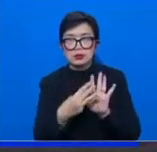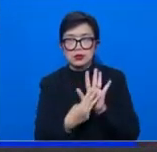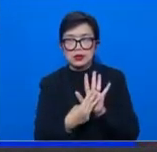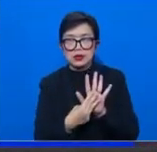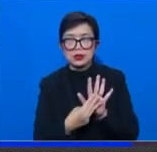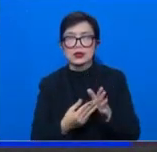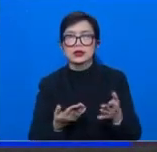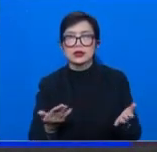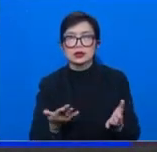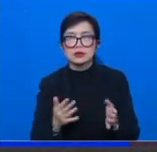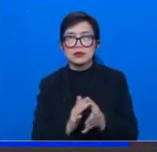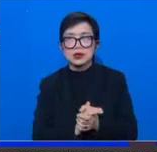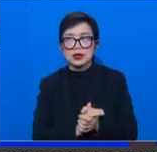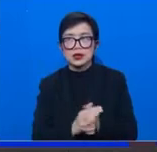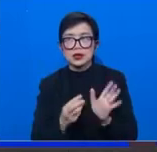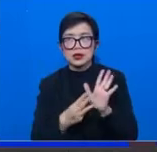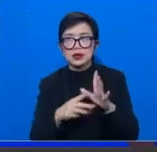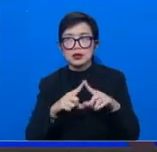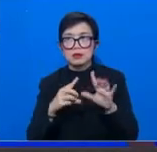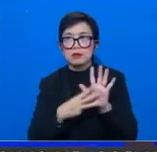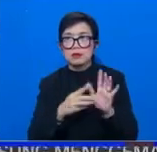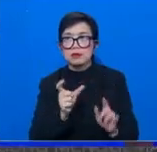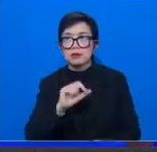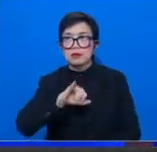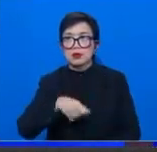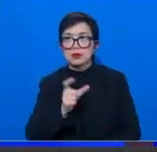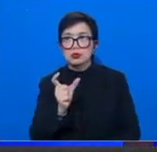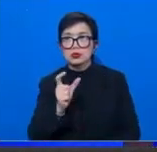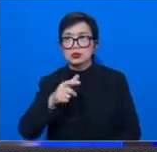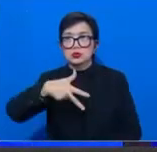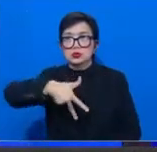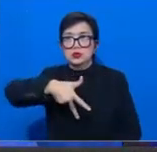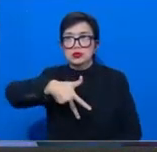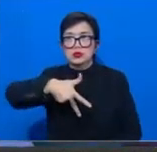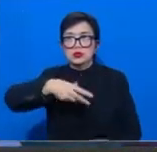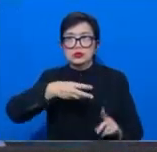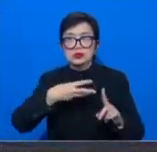Sulawesi Barat. Buaya terlihat dalam rawa di sekitar permukiman.